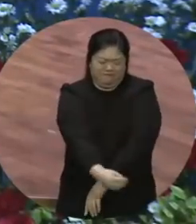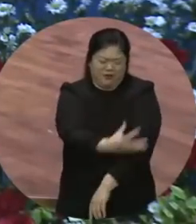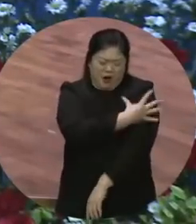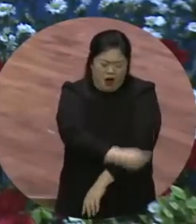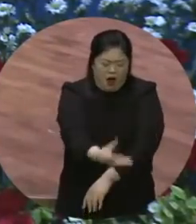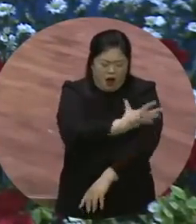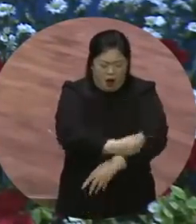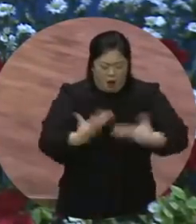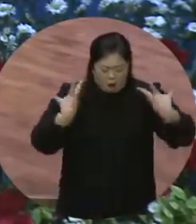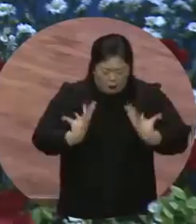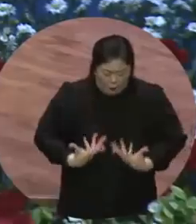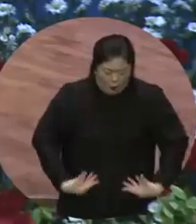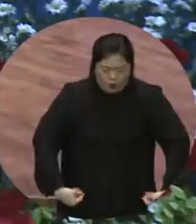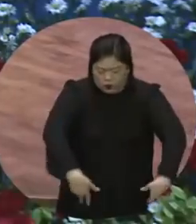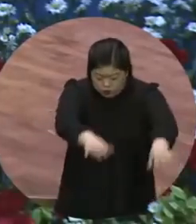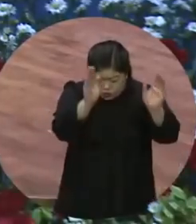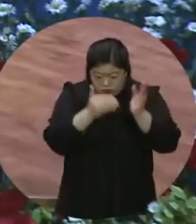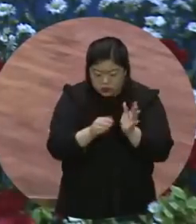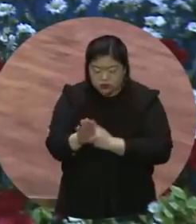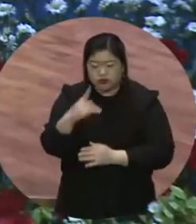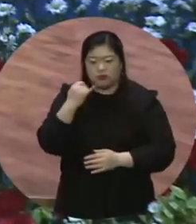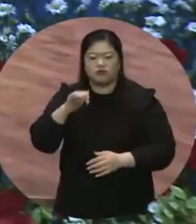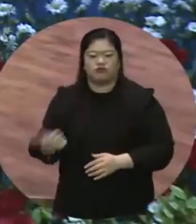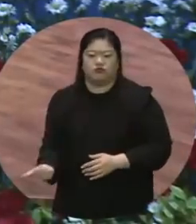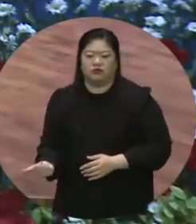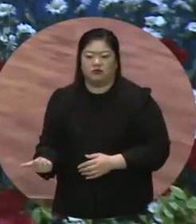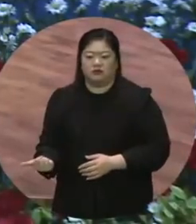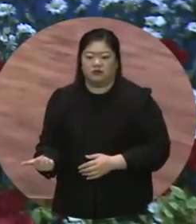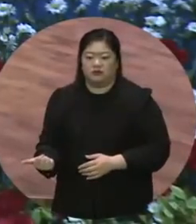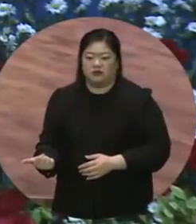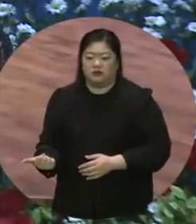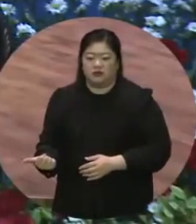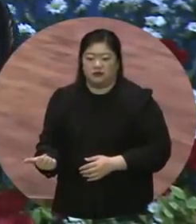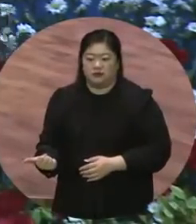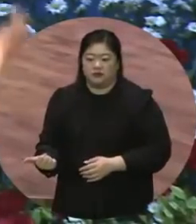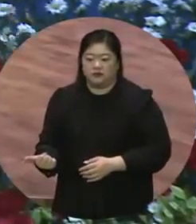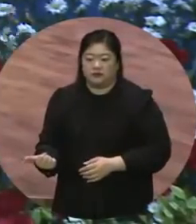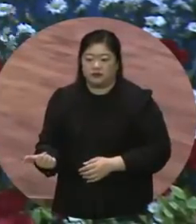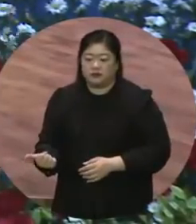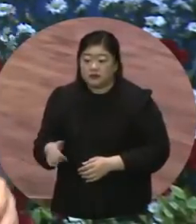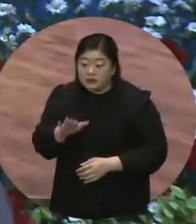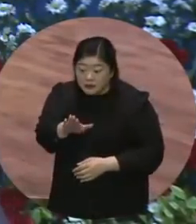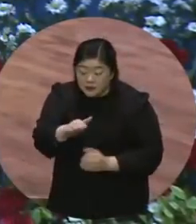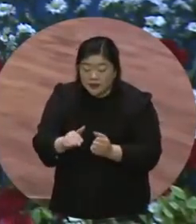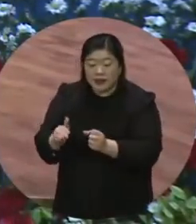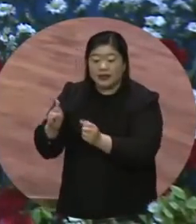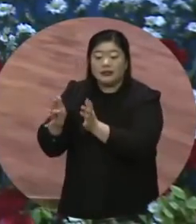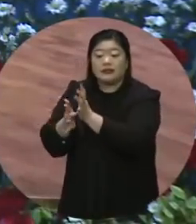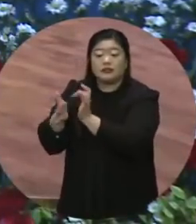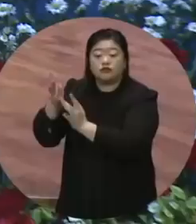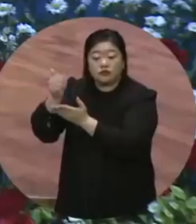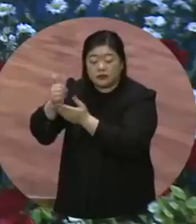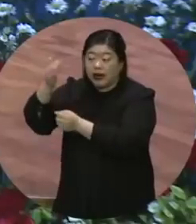우리가 지은 원죄, 잡음죄, 이 죄 문제 해결하기 위해서 당신 자신이 몸을 드렸어.